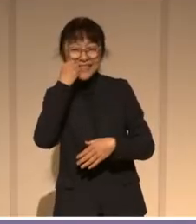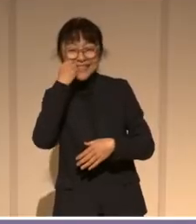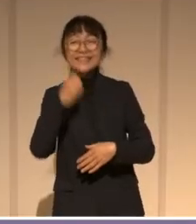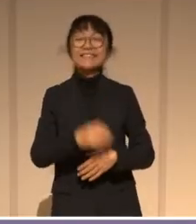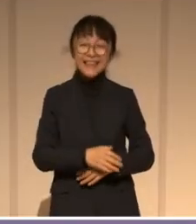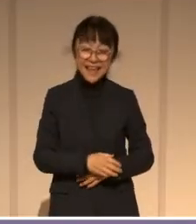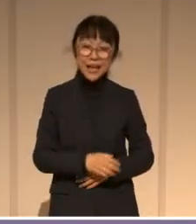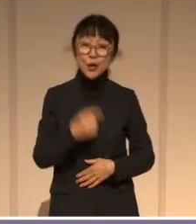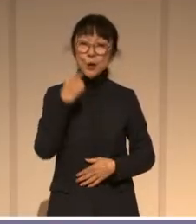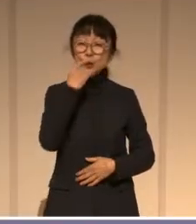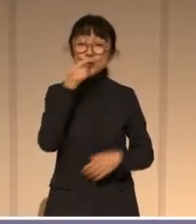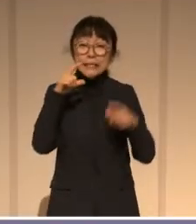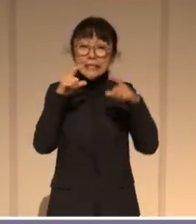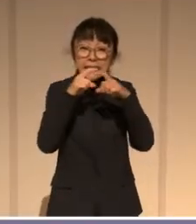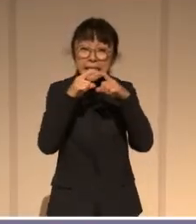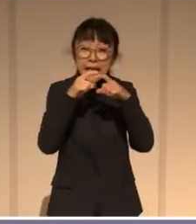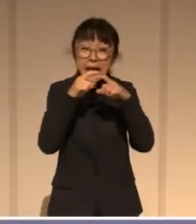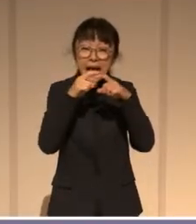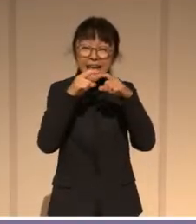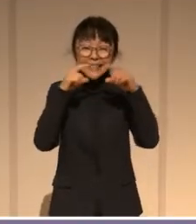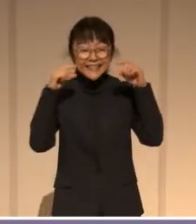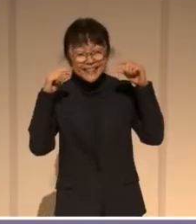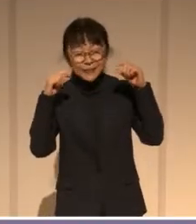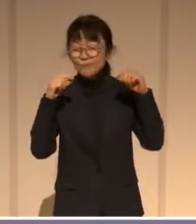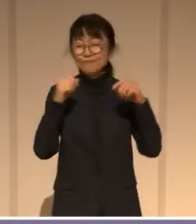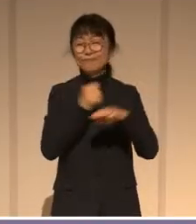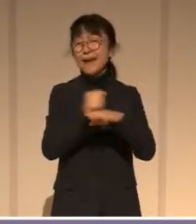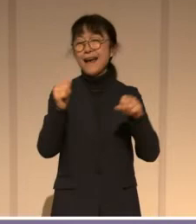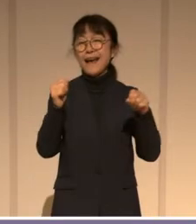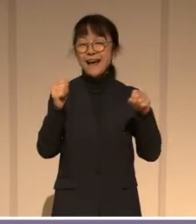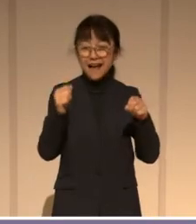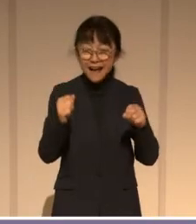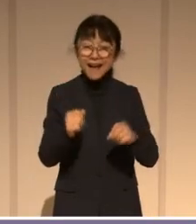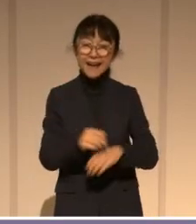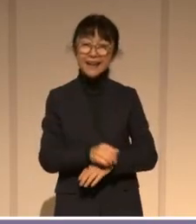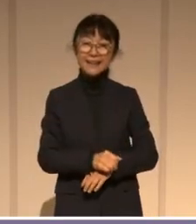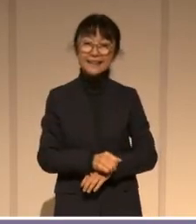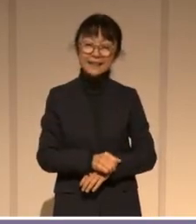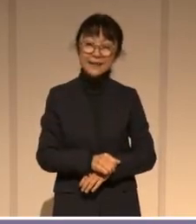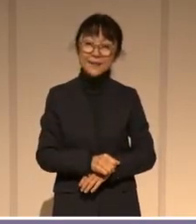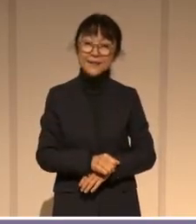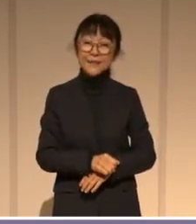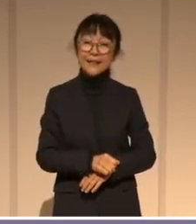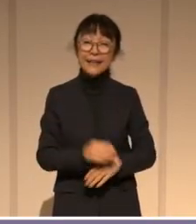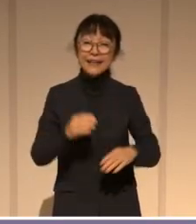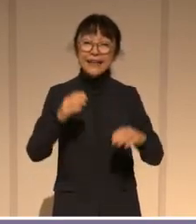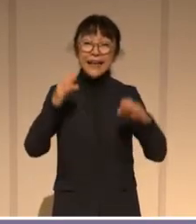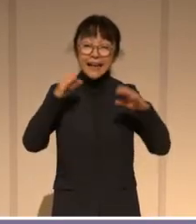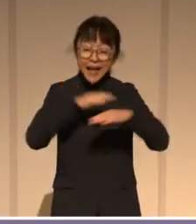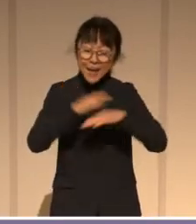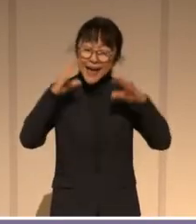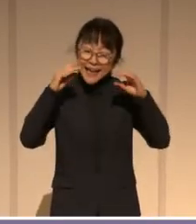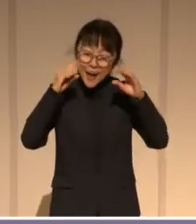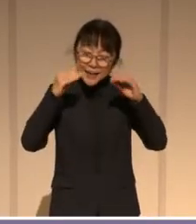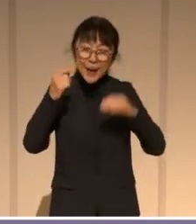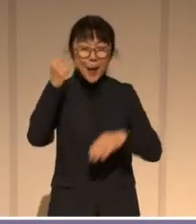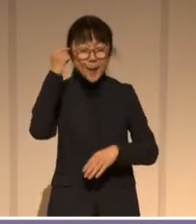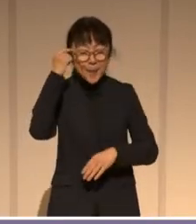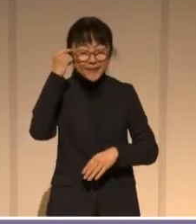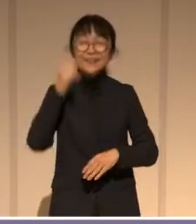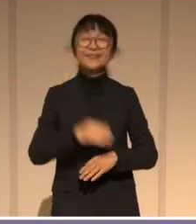のでやっぱりあのうまく映画を作れないというのがそんなぜ純正ようになると思います可愛い笑顔だと思ってね